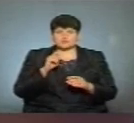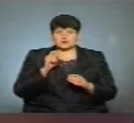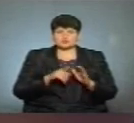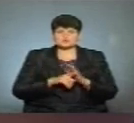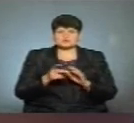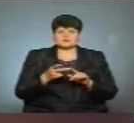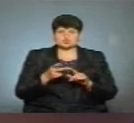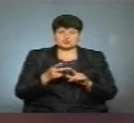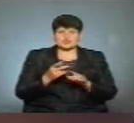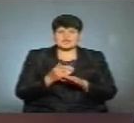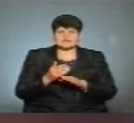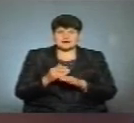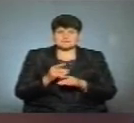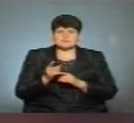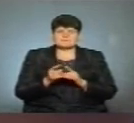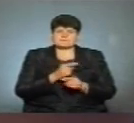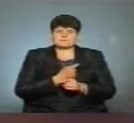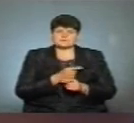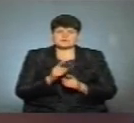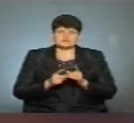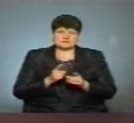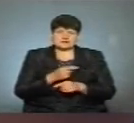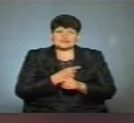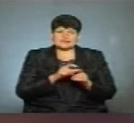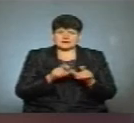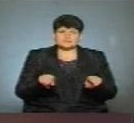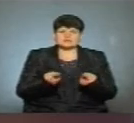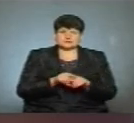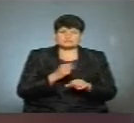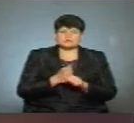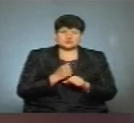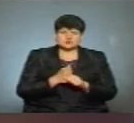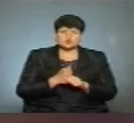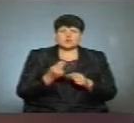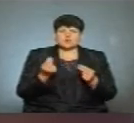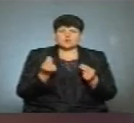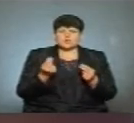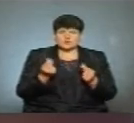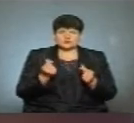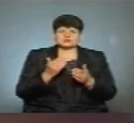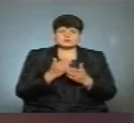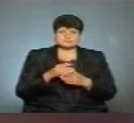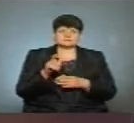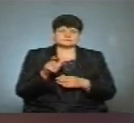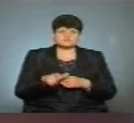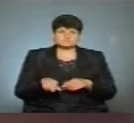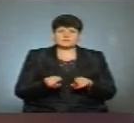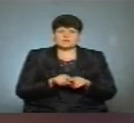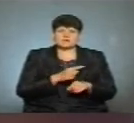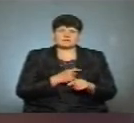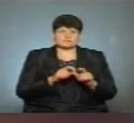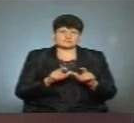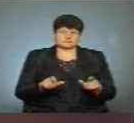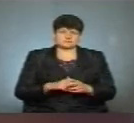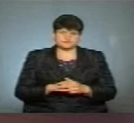етап медреформи. Лікарні та диспансери тепер також працюють за принципом «гроші за пацієнтом», як і поліклініки та